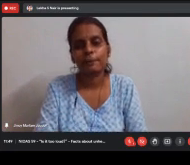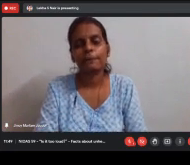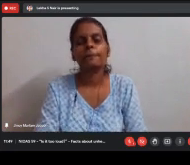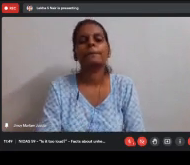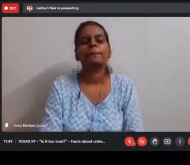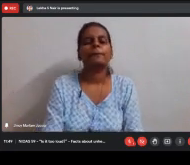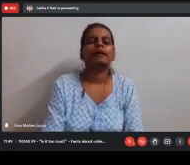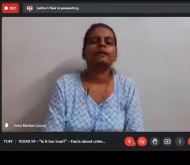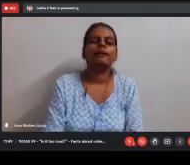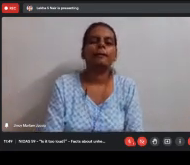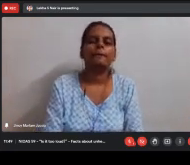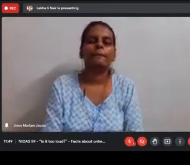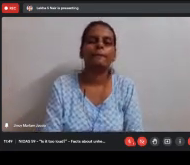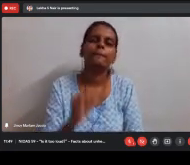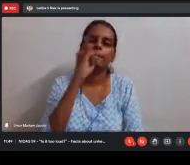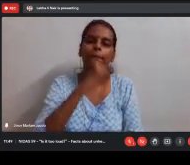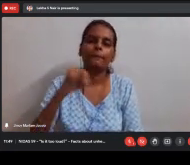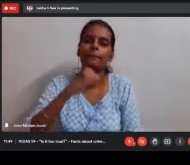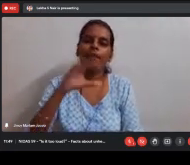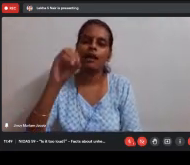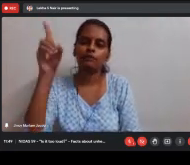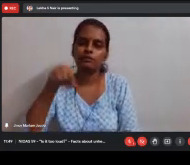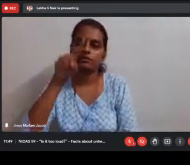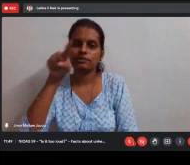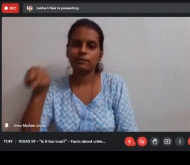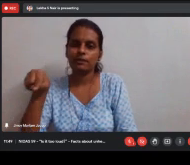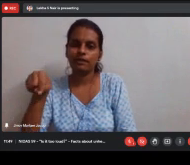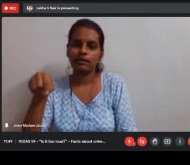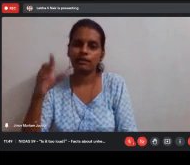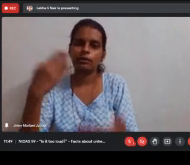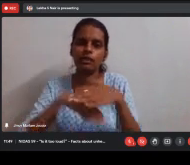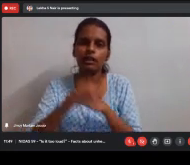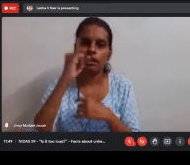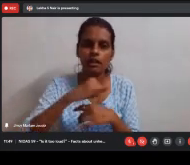നമ്മൾ ഇയർഫോണിന്റെ വോളിയം വെച്ച് കേൾക്കുകയാണെന്നുണ്ടെങ്കിൽ